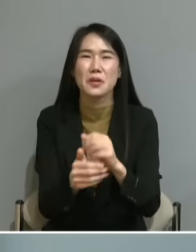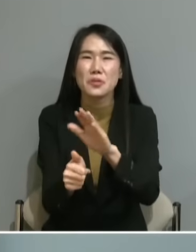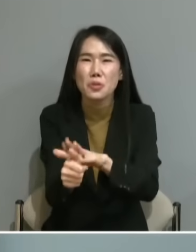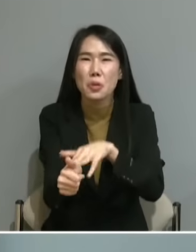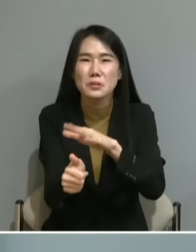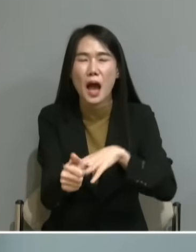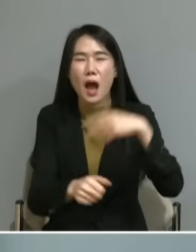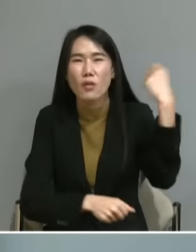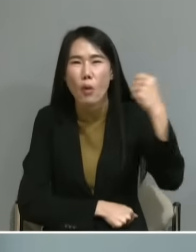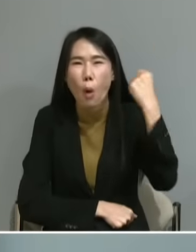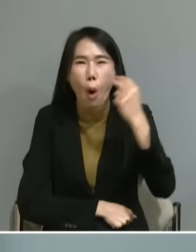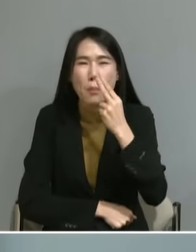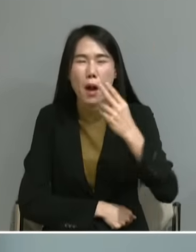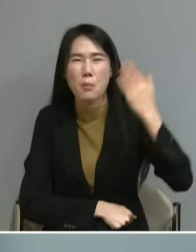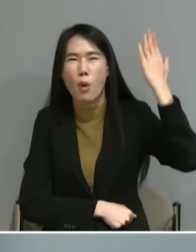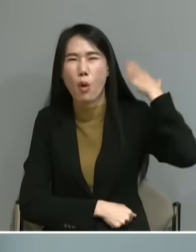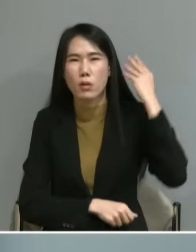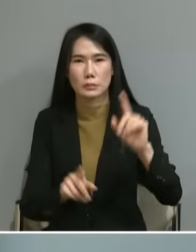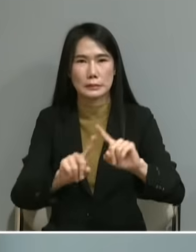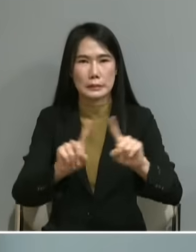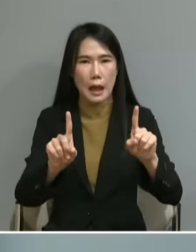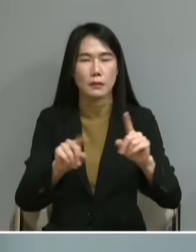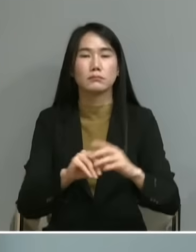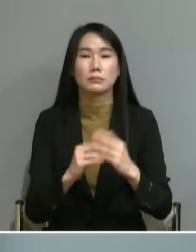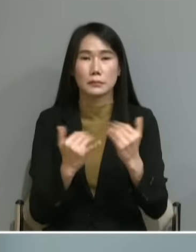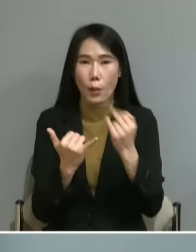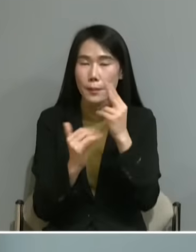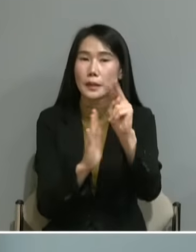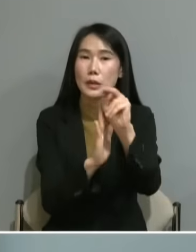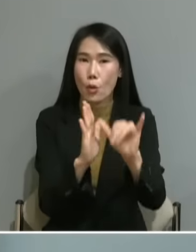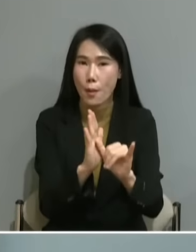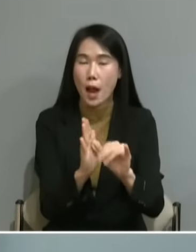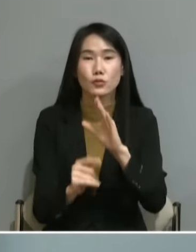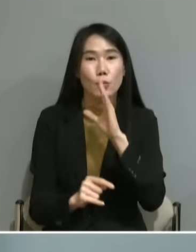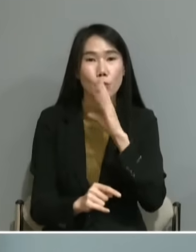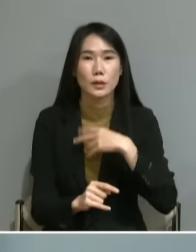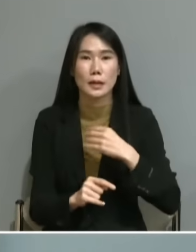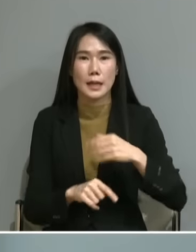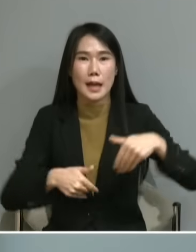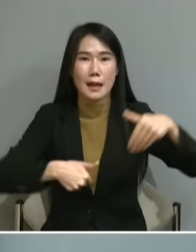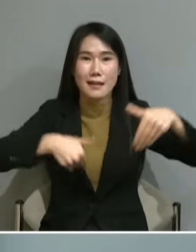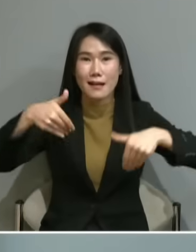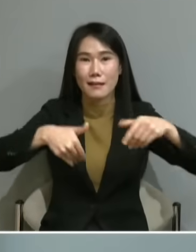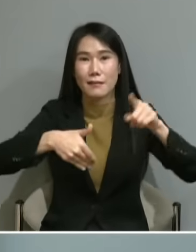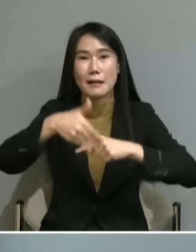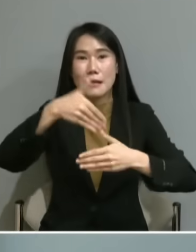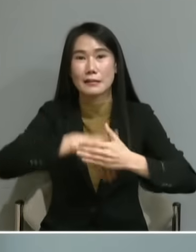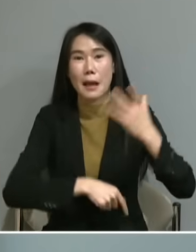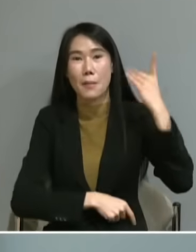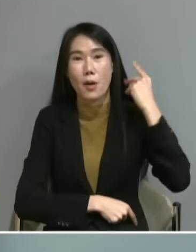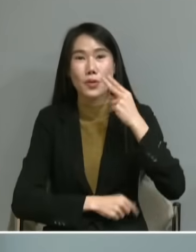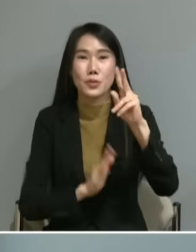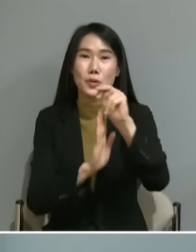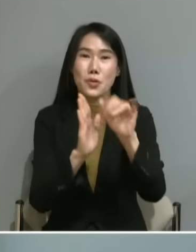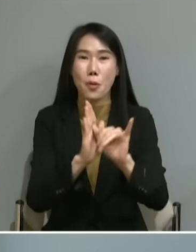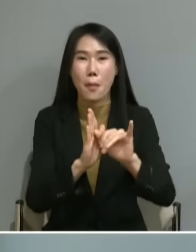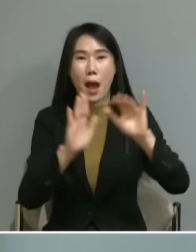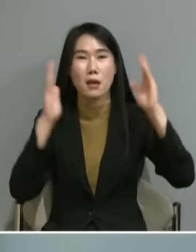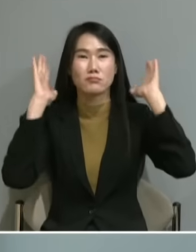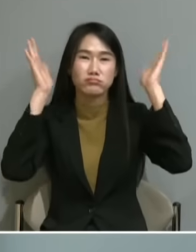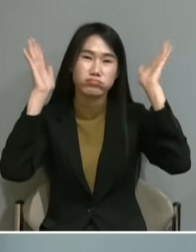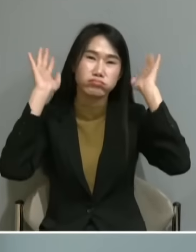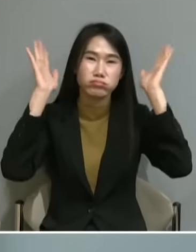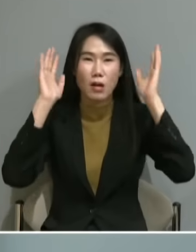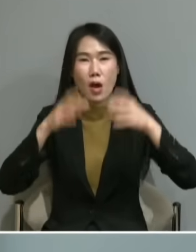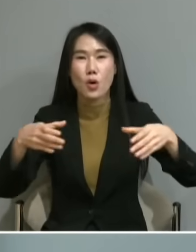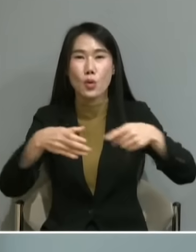เหมือนในอดีตแต่เป็นนโยบายที่ในวันที่มีการเลือกตั้งก็มีการนำเสนอนโยบายต่อสังคมทุกพรรคการเมือง